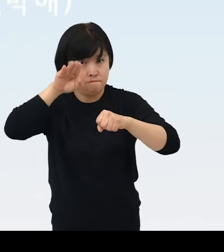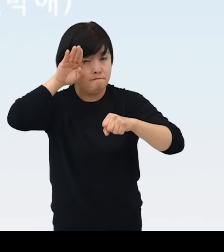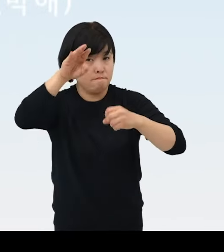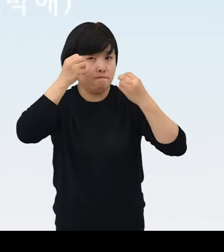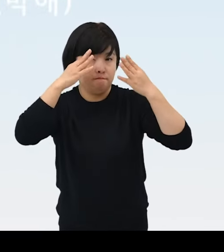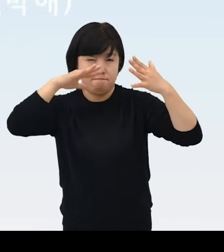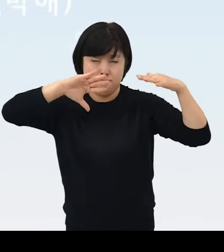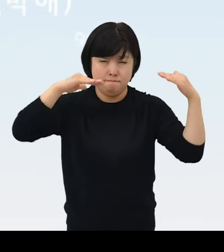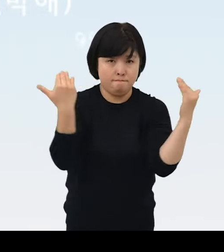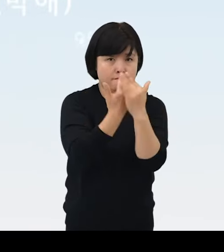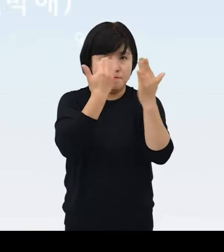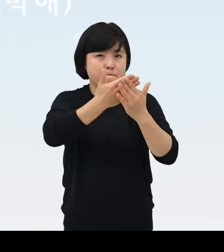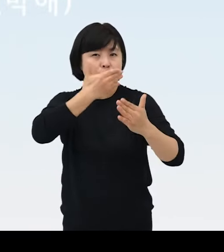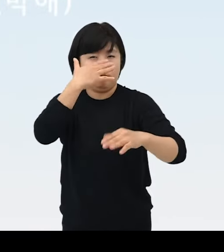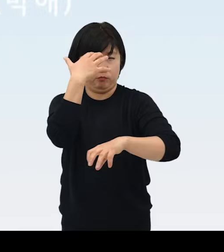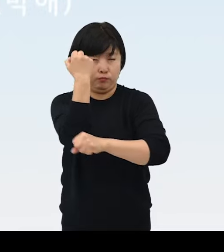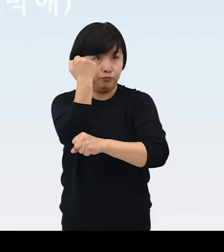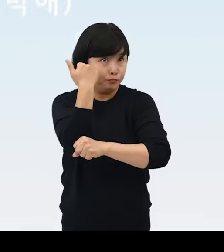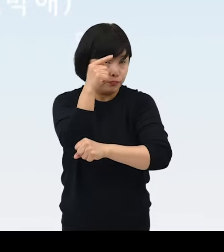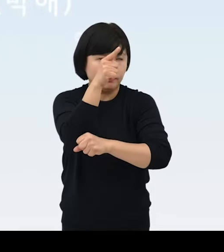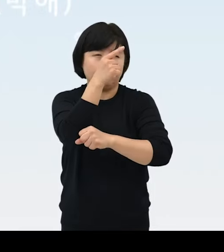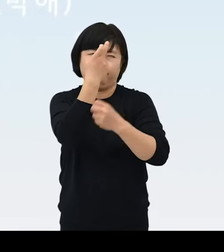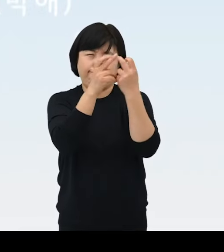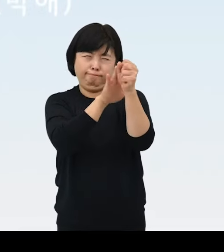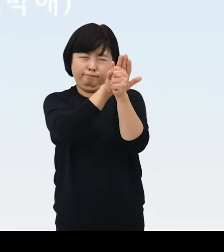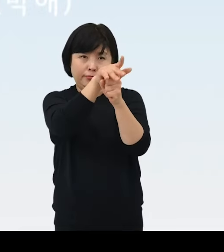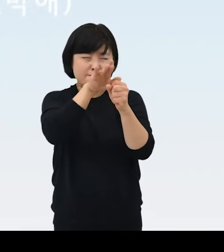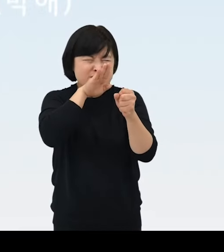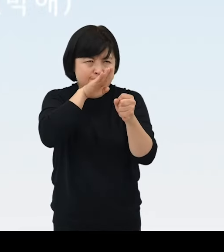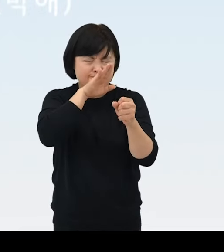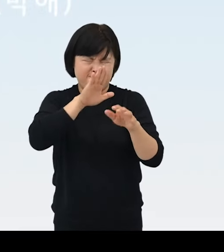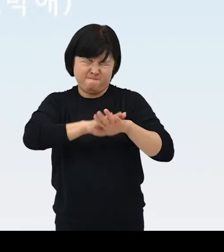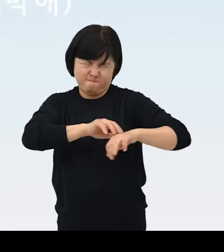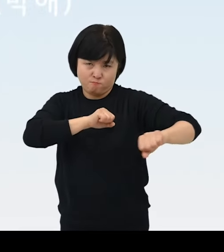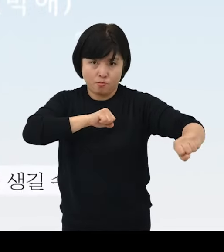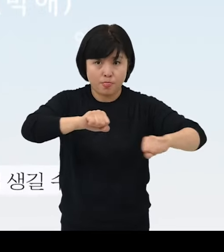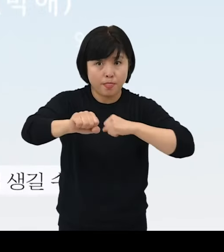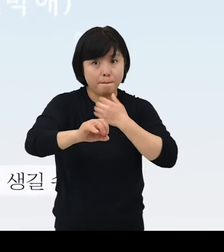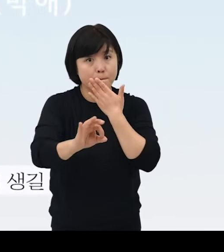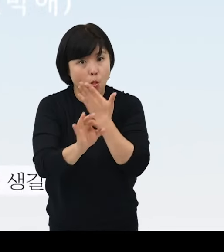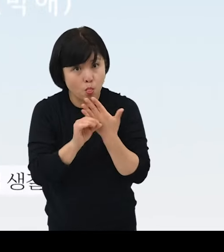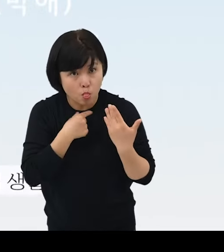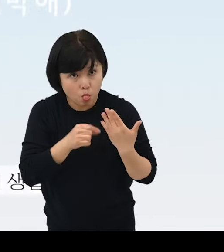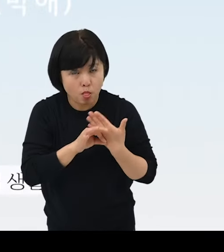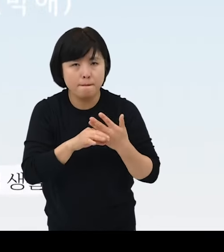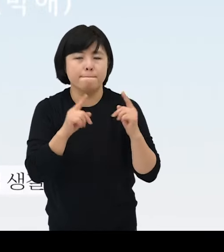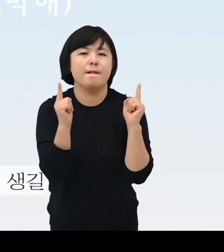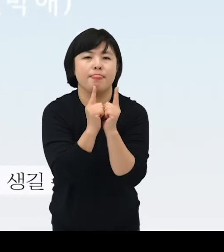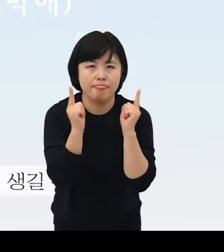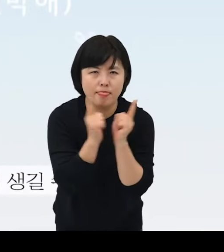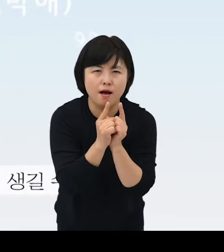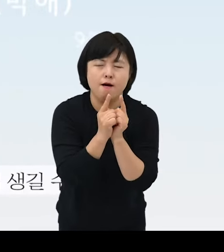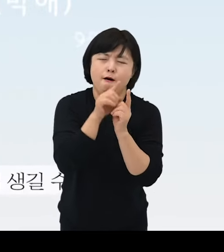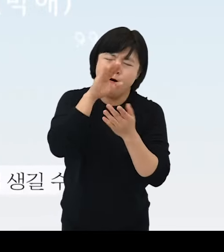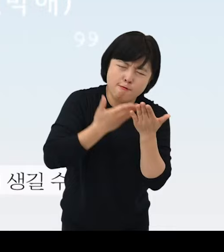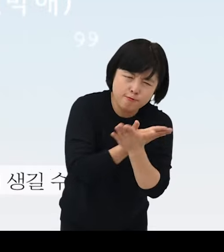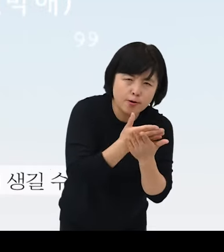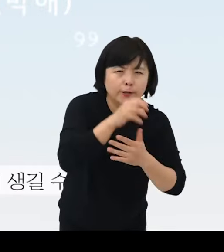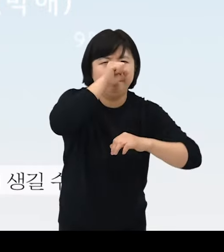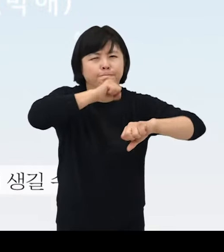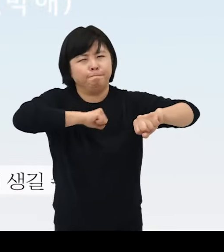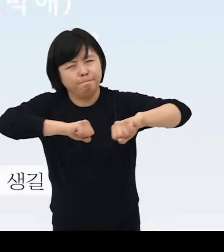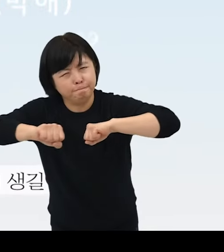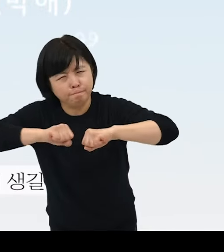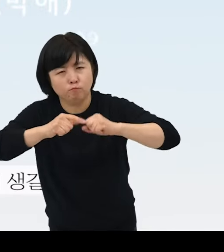것이 우리가 미래를 새롭게 시작할 수 있는 가장 중심 가치인데 실천하려면 만나고 어울리고